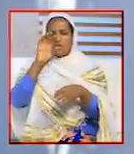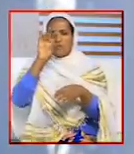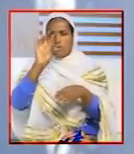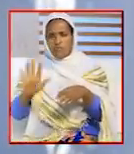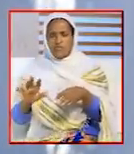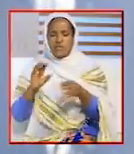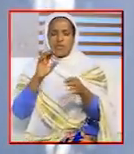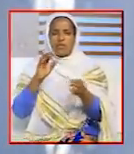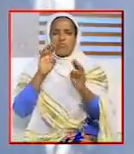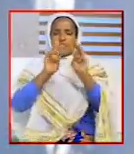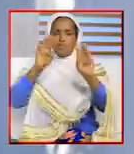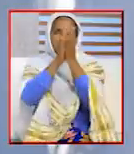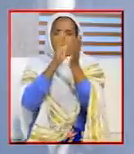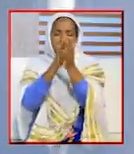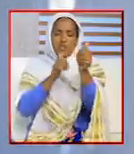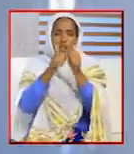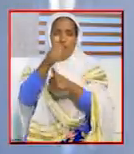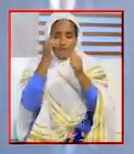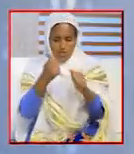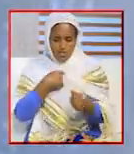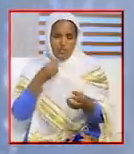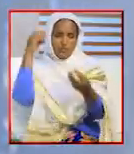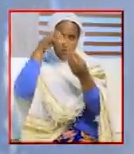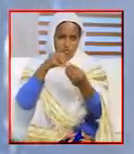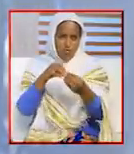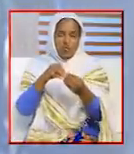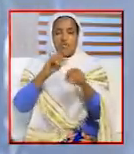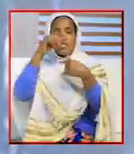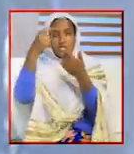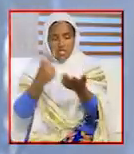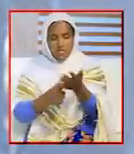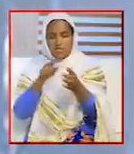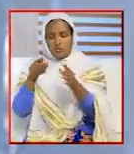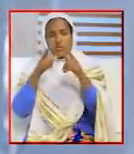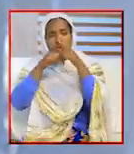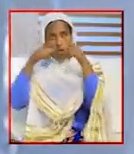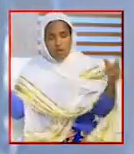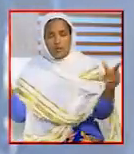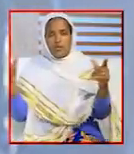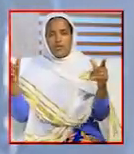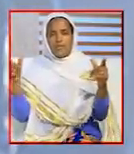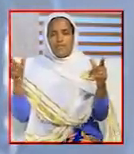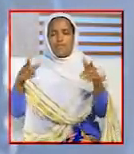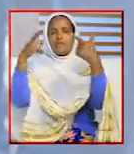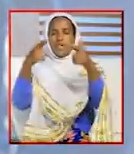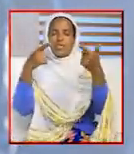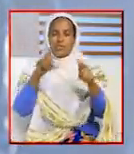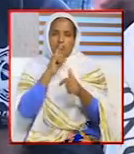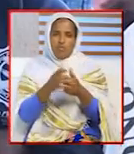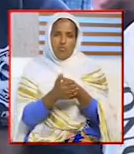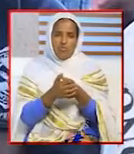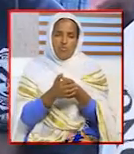75% በሰንበት ትምህርት ቤት ሊያልፍ ይችላል ብዬ አስባለሁ ራሴን ጨምሮ። ስለዚህ እሱ ትልቅ እድል